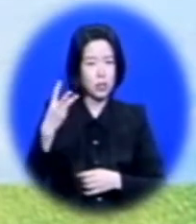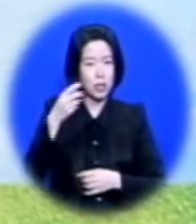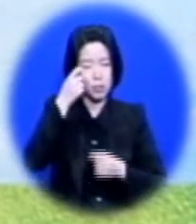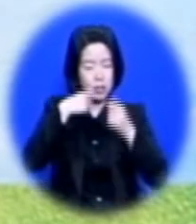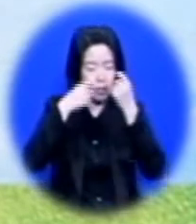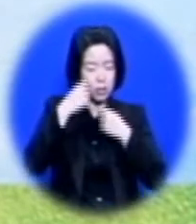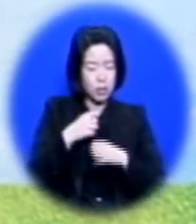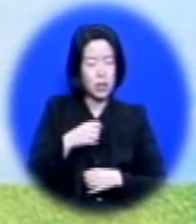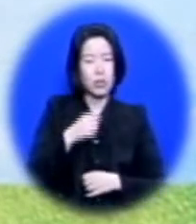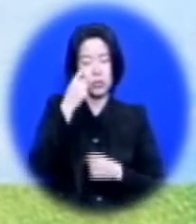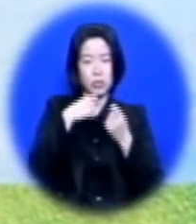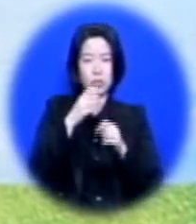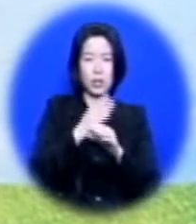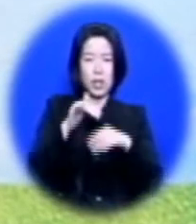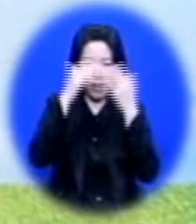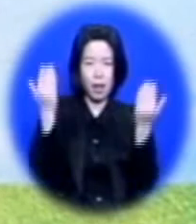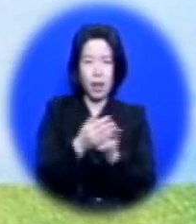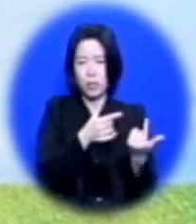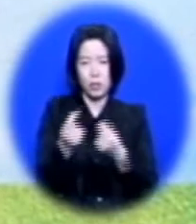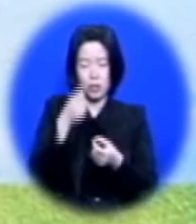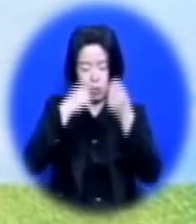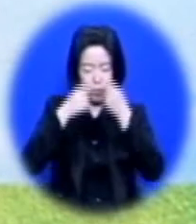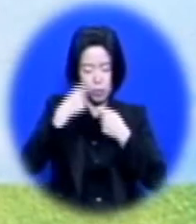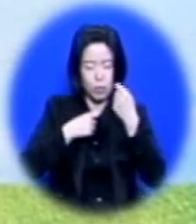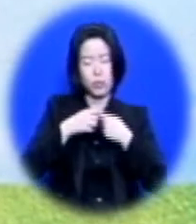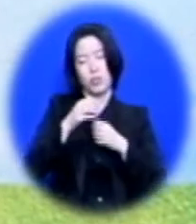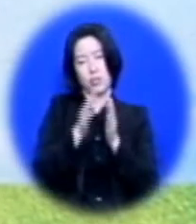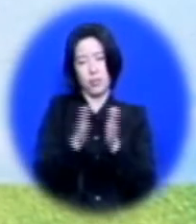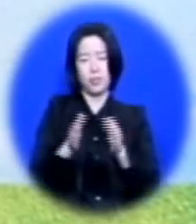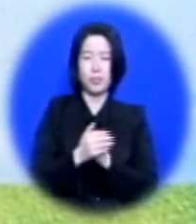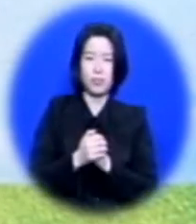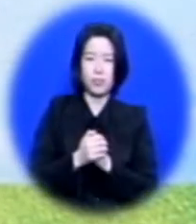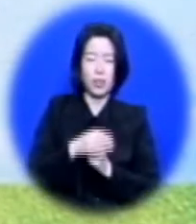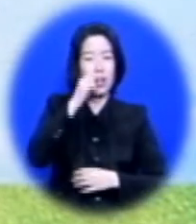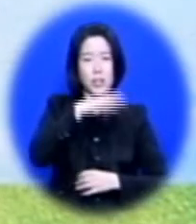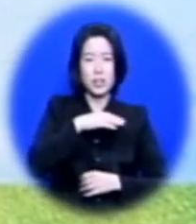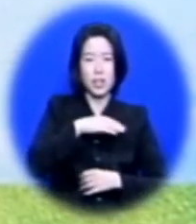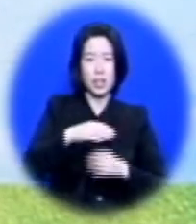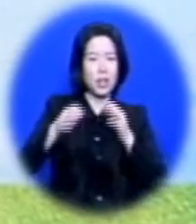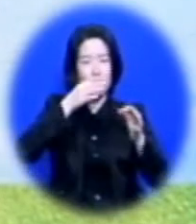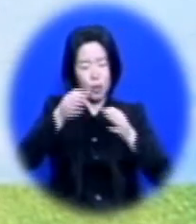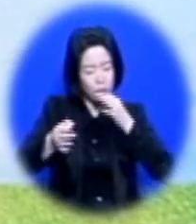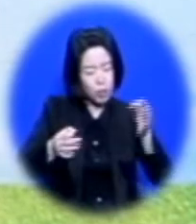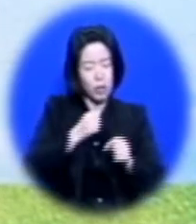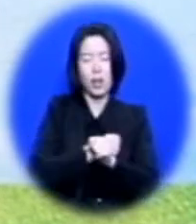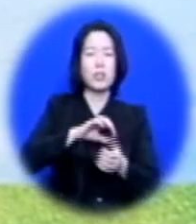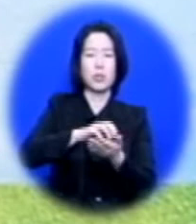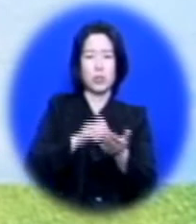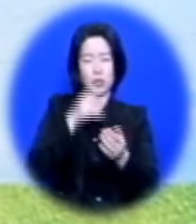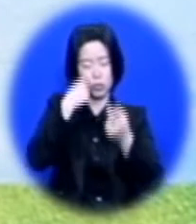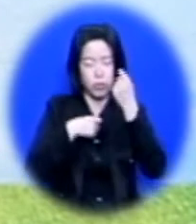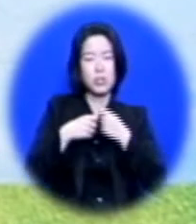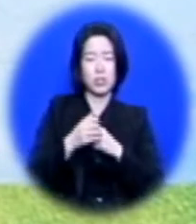사람이 흐느끼고 나중에는 다 울음바다가 됐어 그냥 통곡을 할 정도로 울었어요